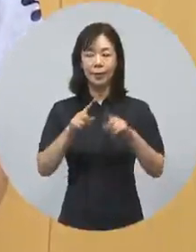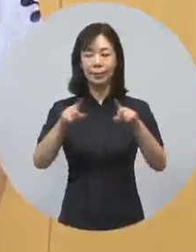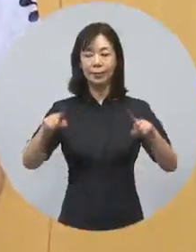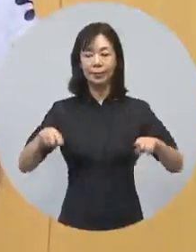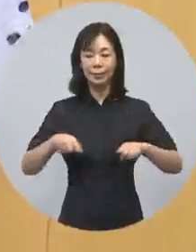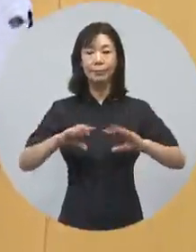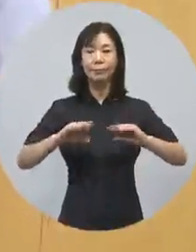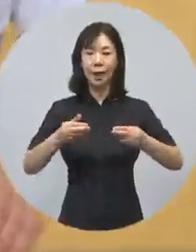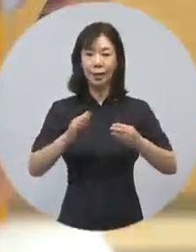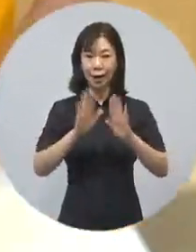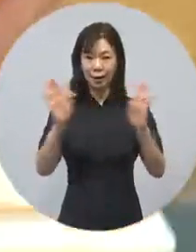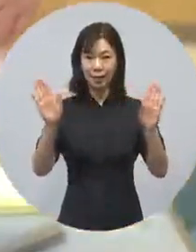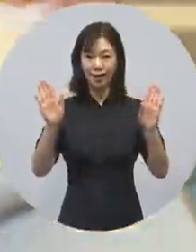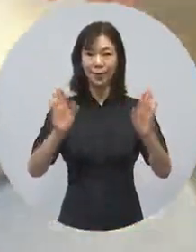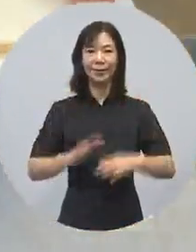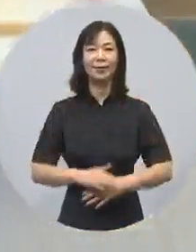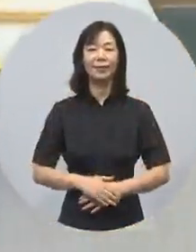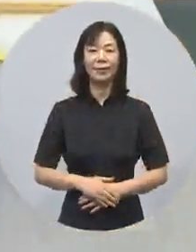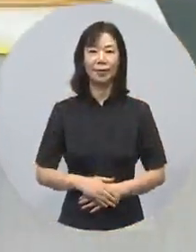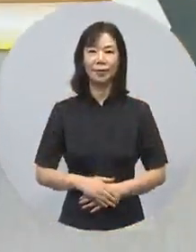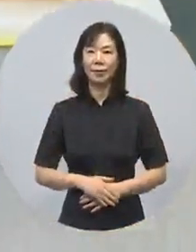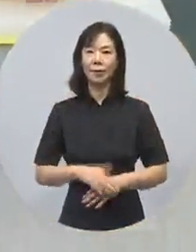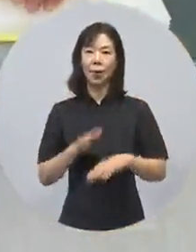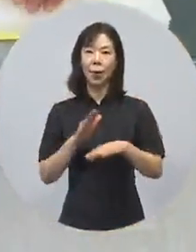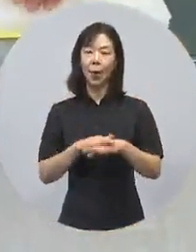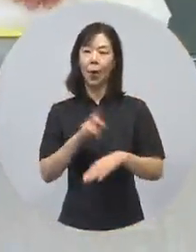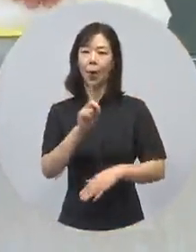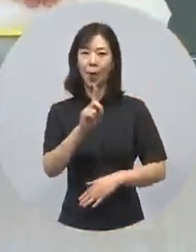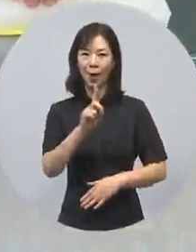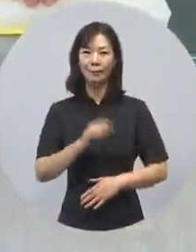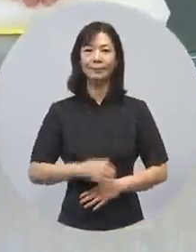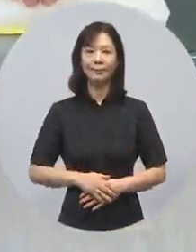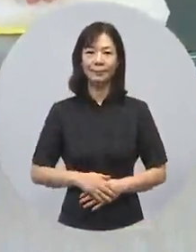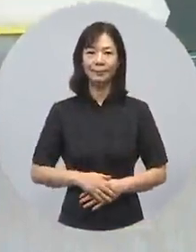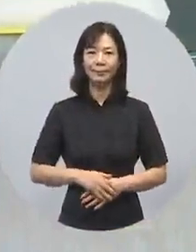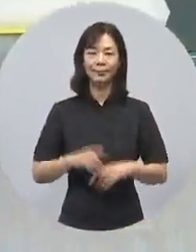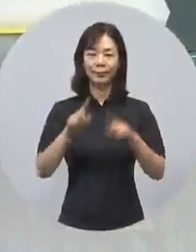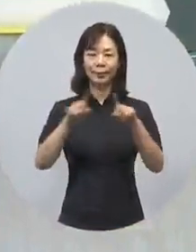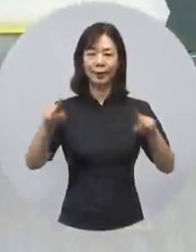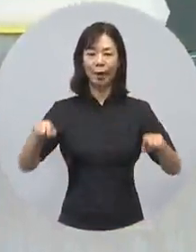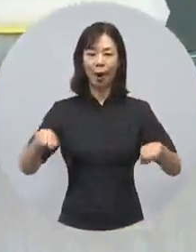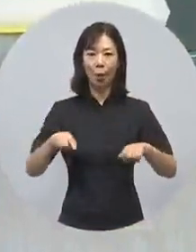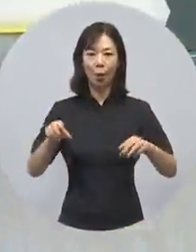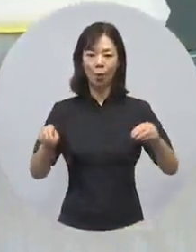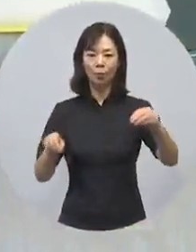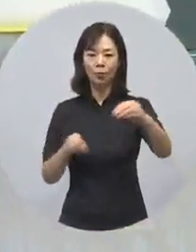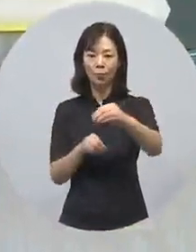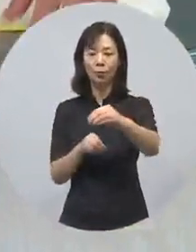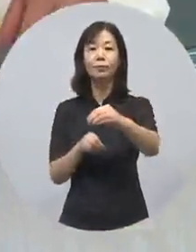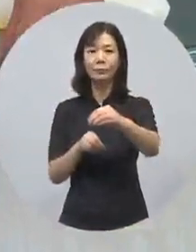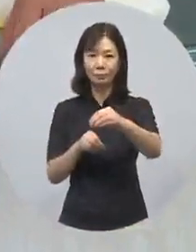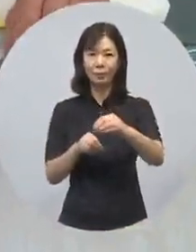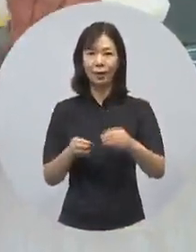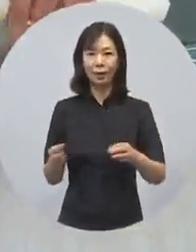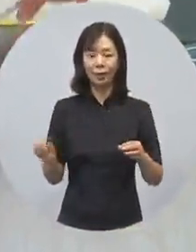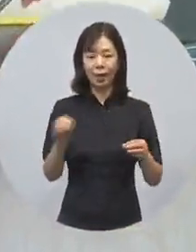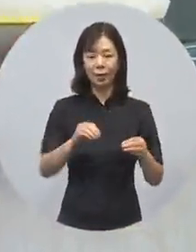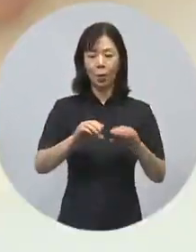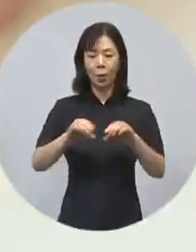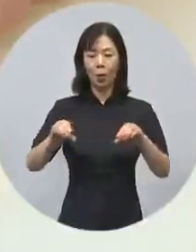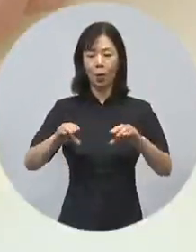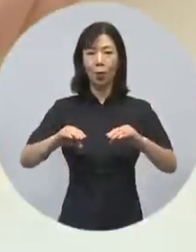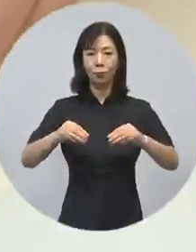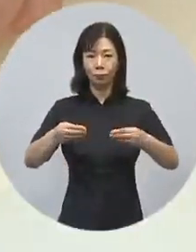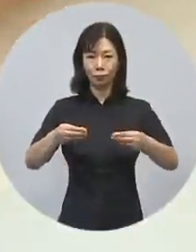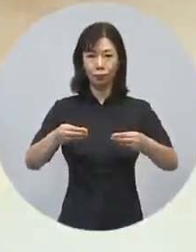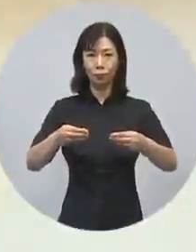い、 どのように置いていけばいいですか。 まず皮をひし形に置いて具材を置いていきます。 はい、